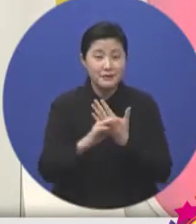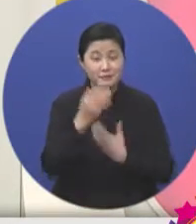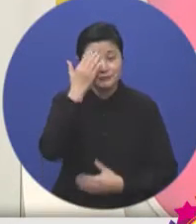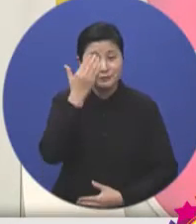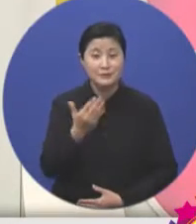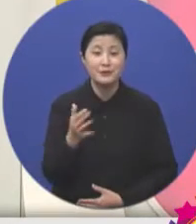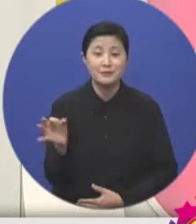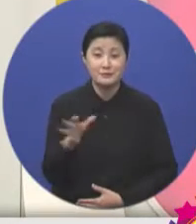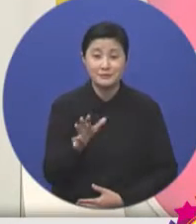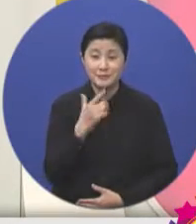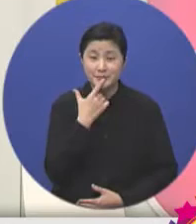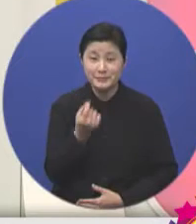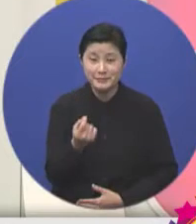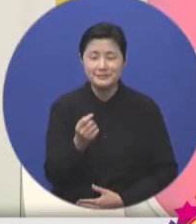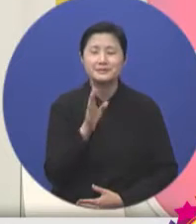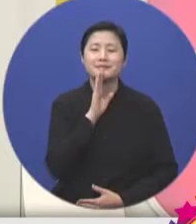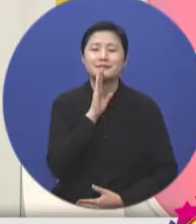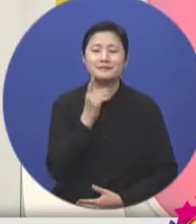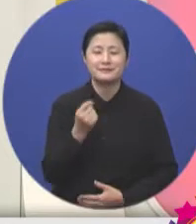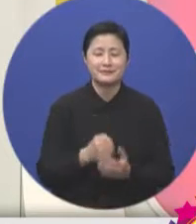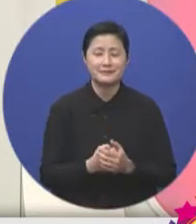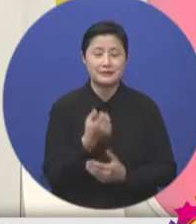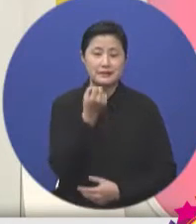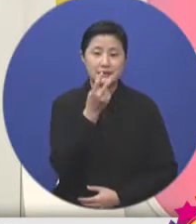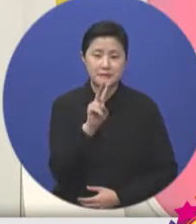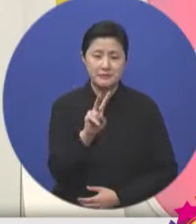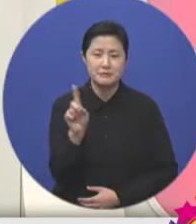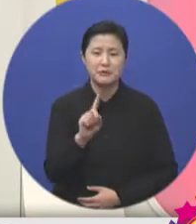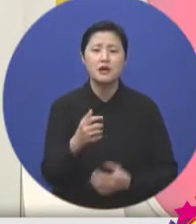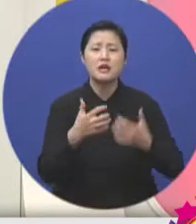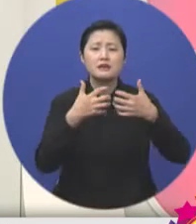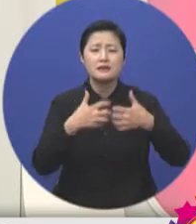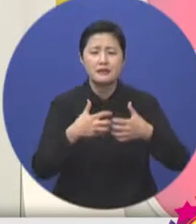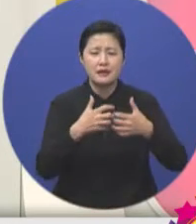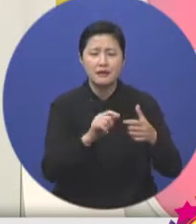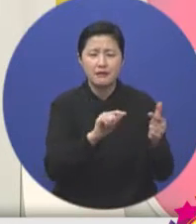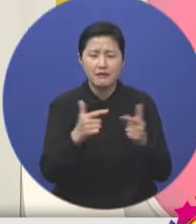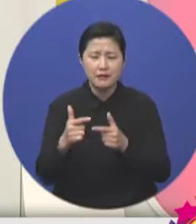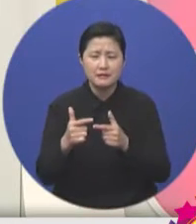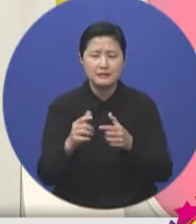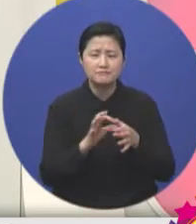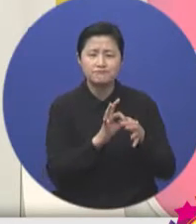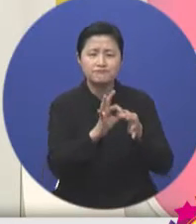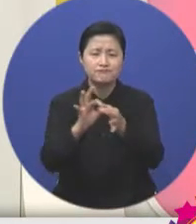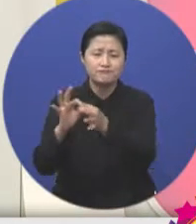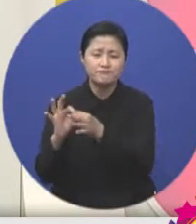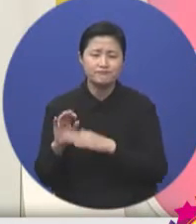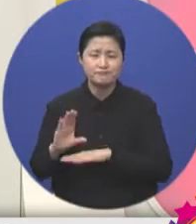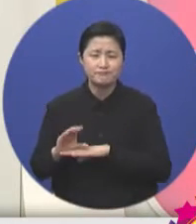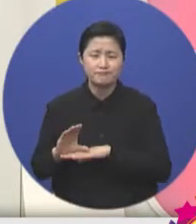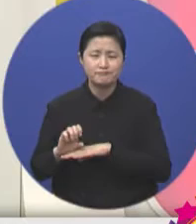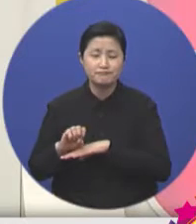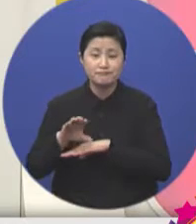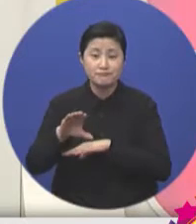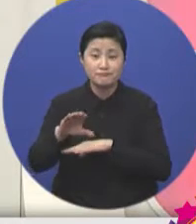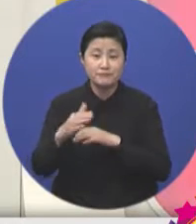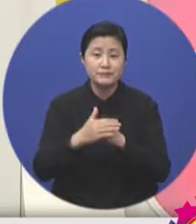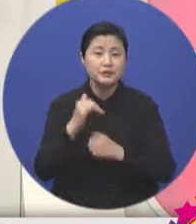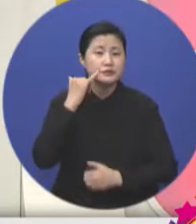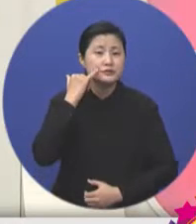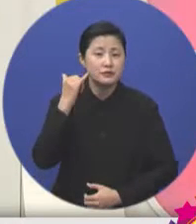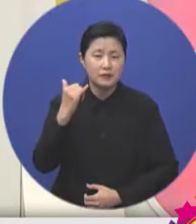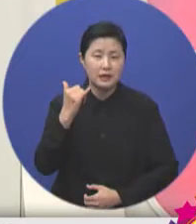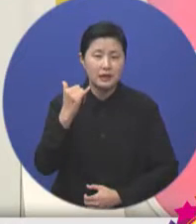네. 자, TV는 또 네? 여러 기계를 이렇게 거쳐서 또 방송이 나오기 때문에 또 전화보다 이렇게 또